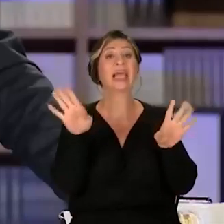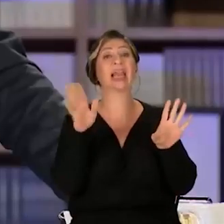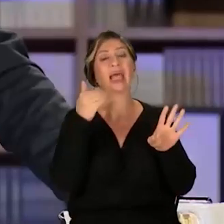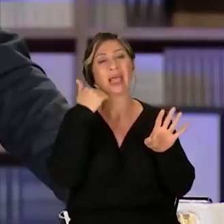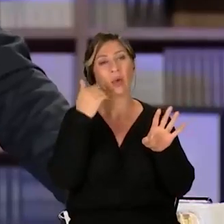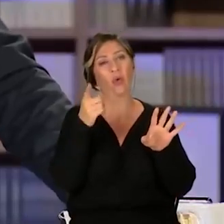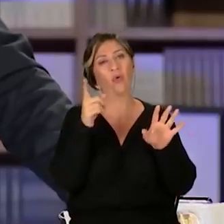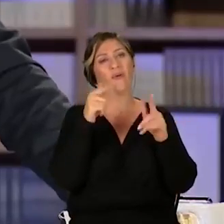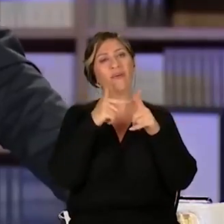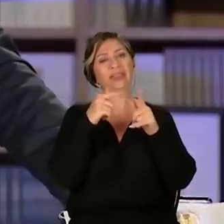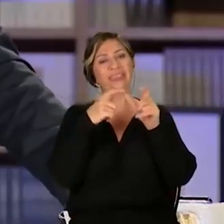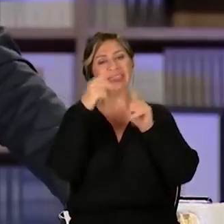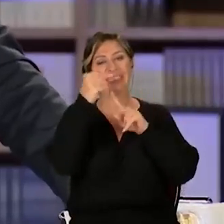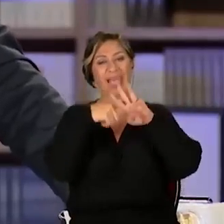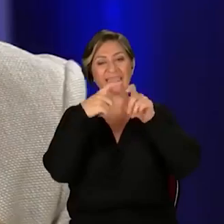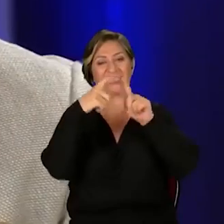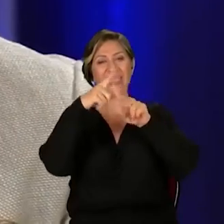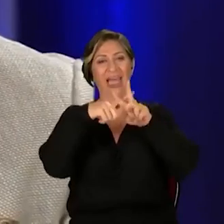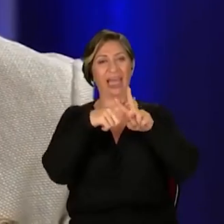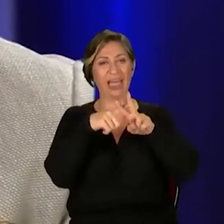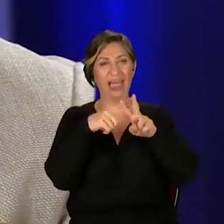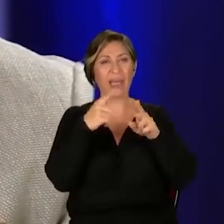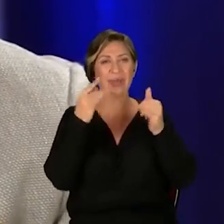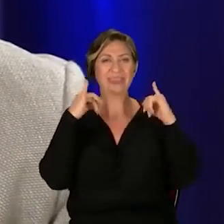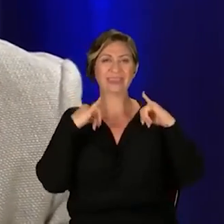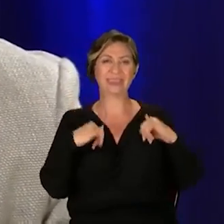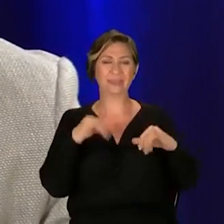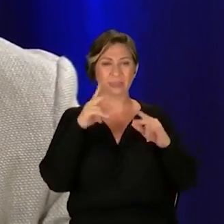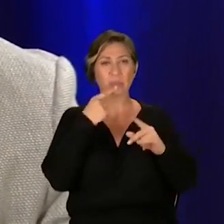değil. Siesta. Yani şunu bahsedeyim.